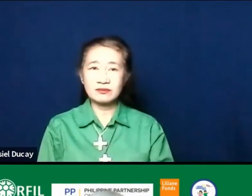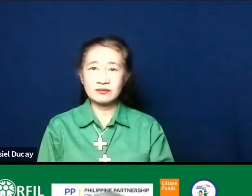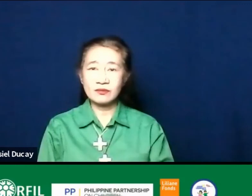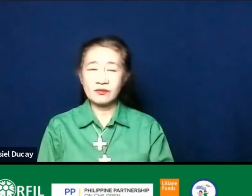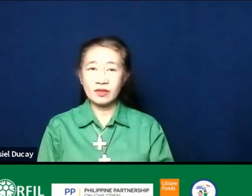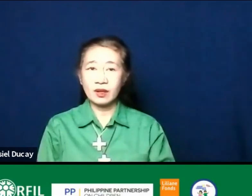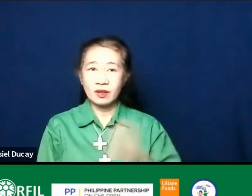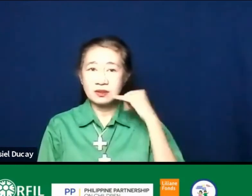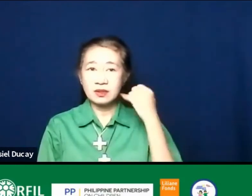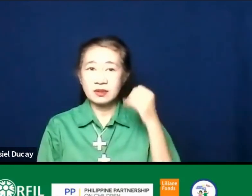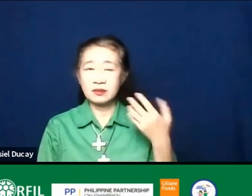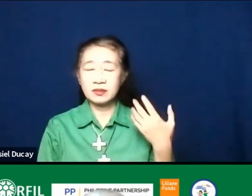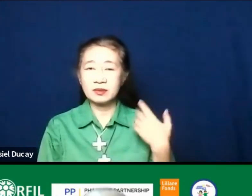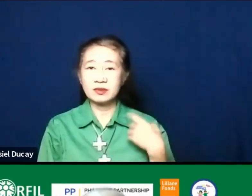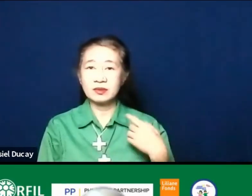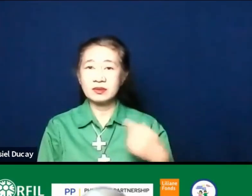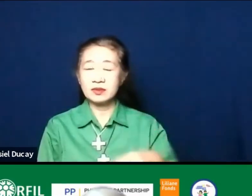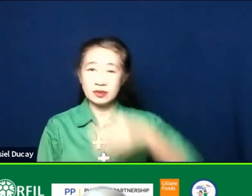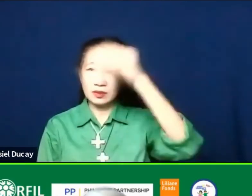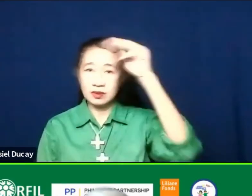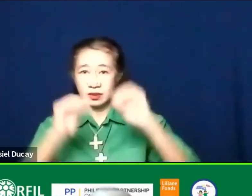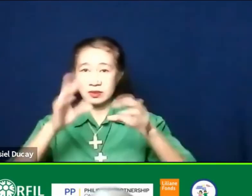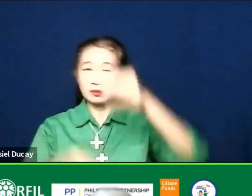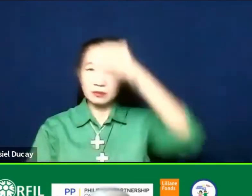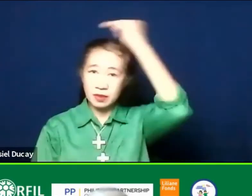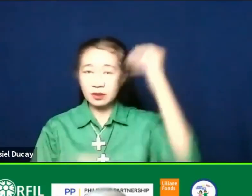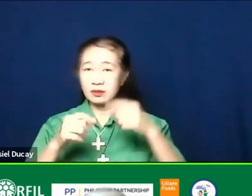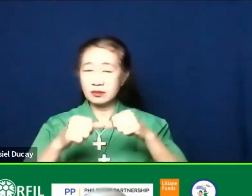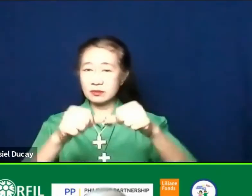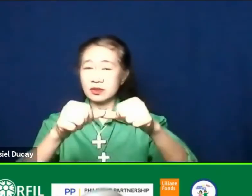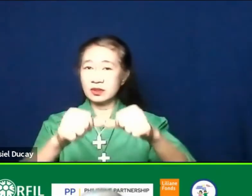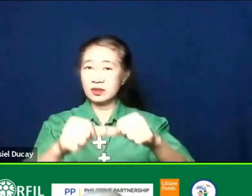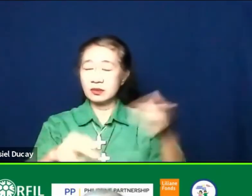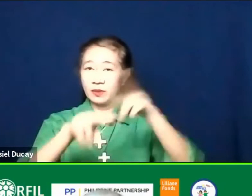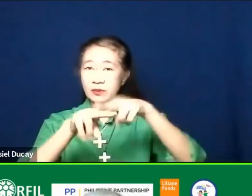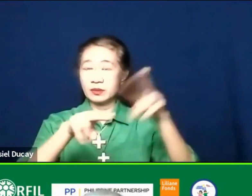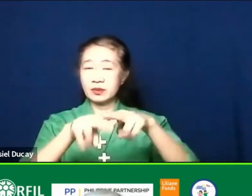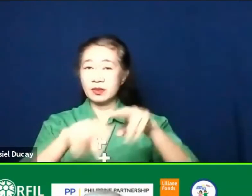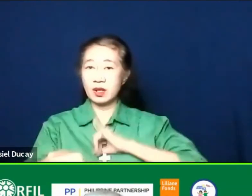ba? Sige, Teacher Mark, go lang. Ayun. Dagdag ko lang po, no? I'm also a